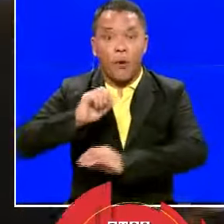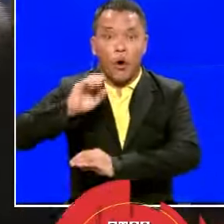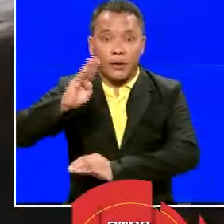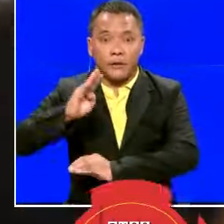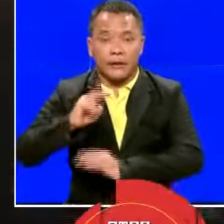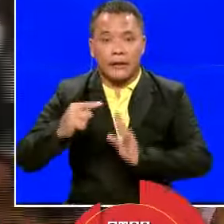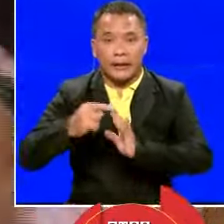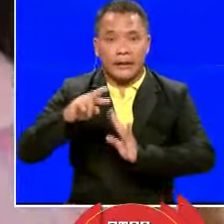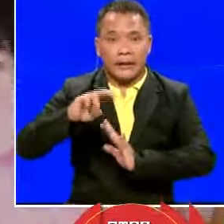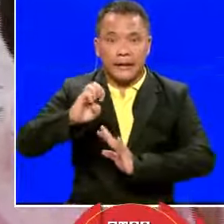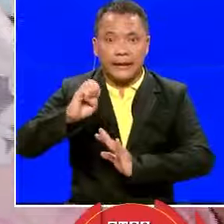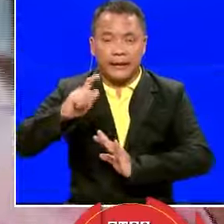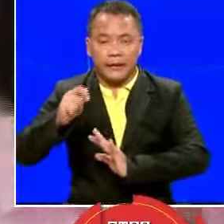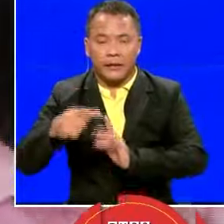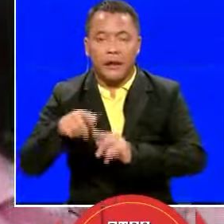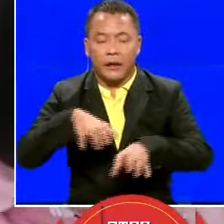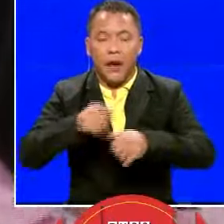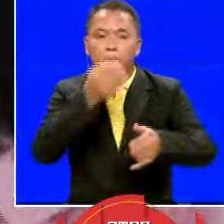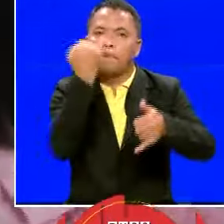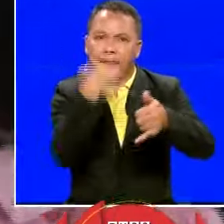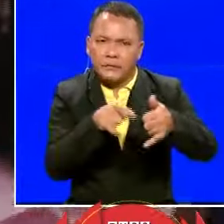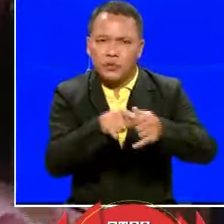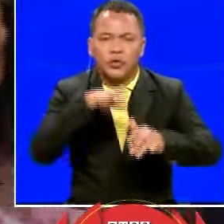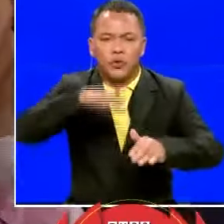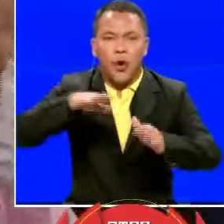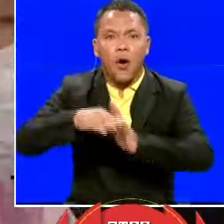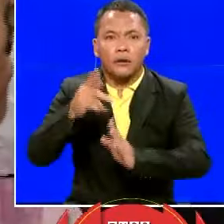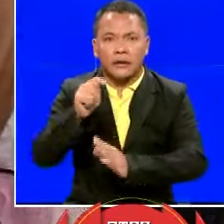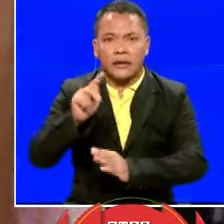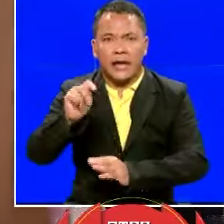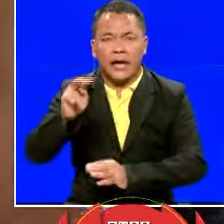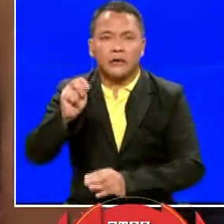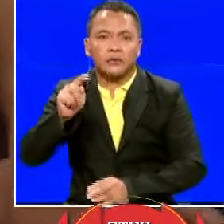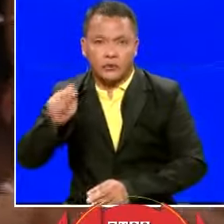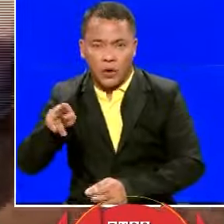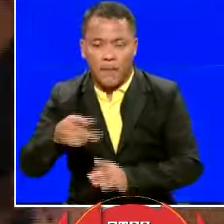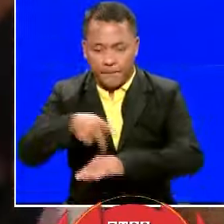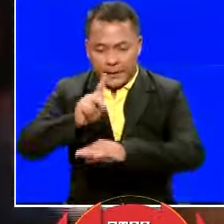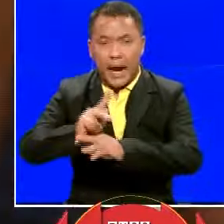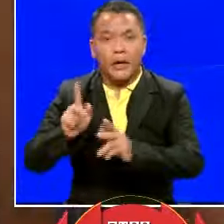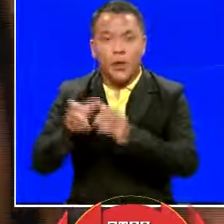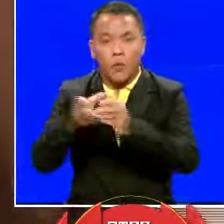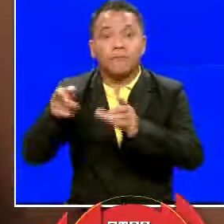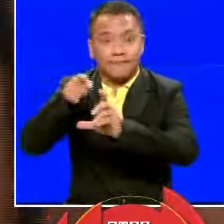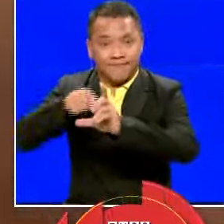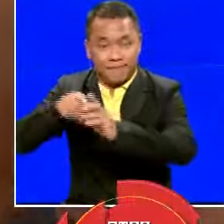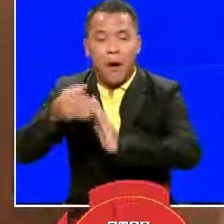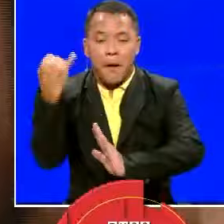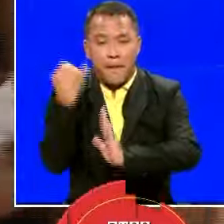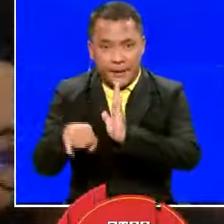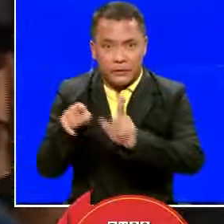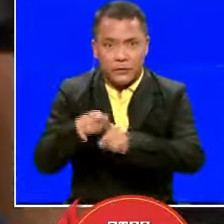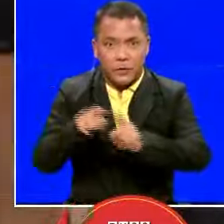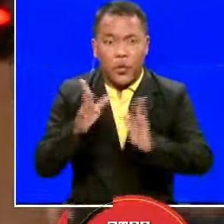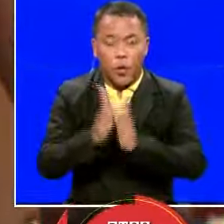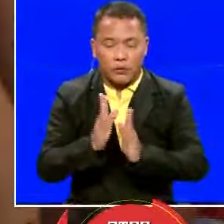ท Real Estate Development จำกัดเป็นจำเลยซึ่งเป็นน้องชายของนายธนาธรจึงรุ่งเรืองกิจประธานคณะก้าวหน้าในความผิดฐานเป็